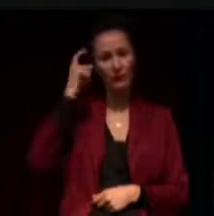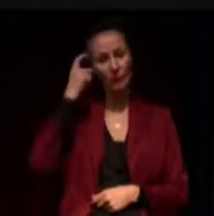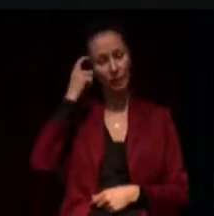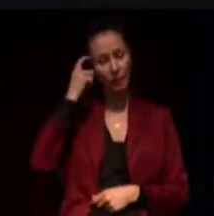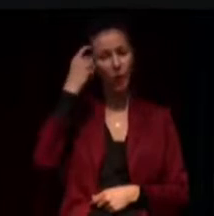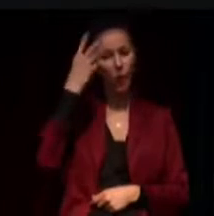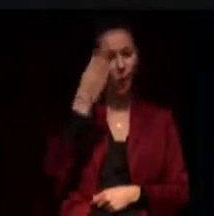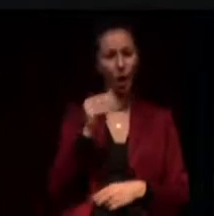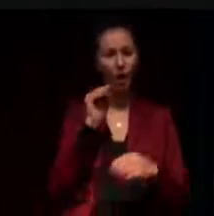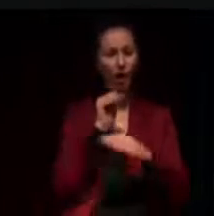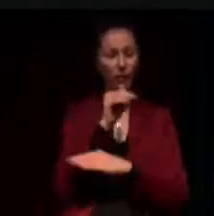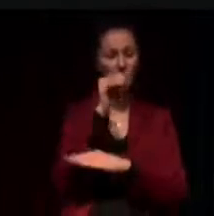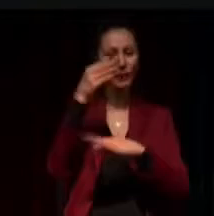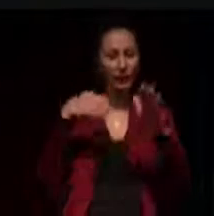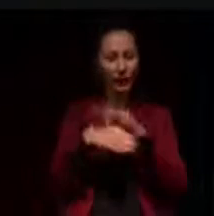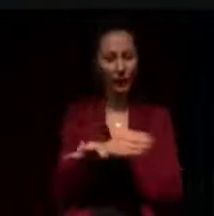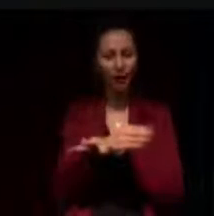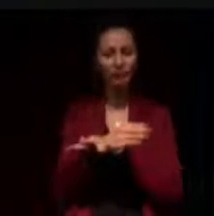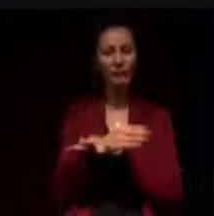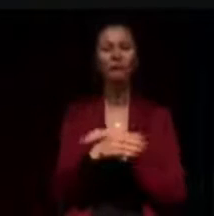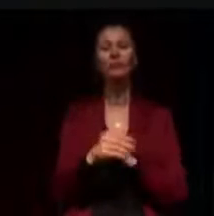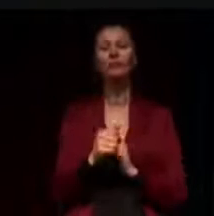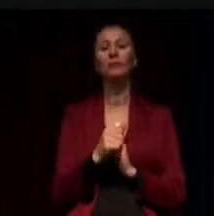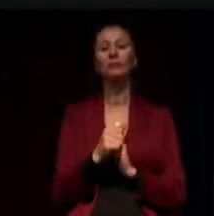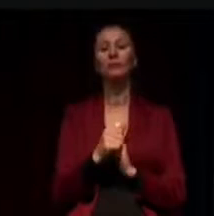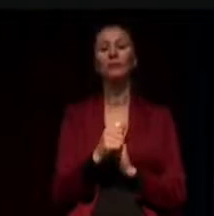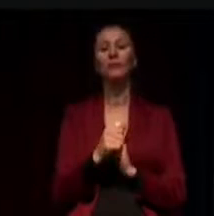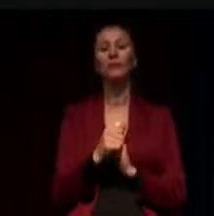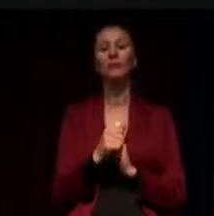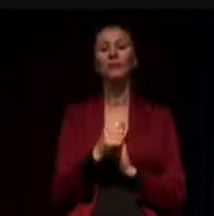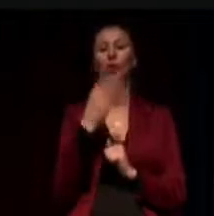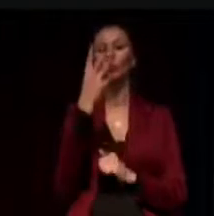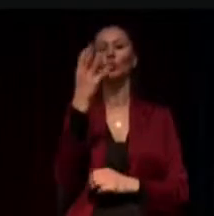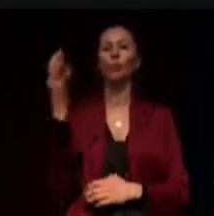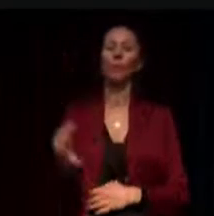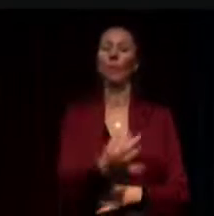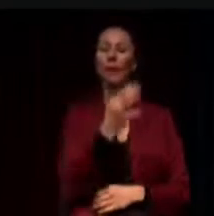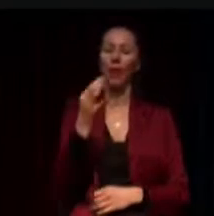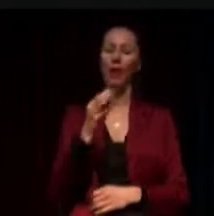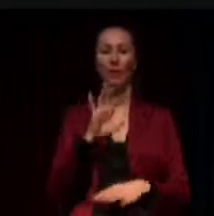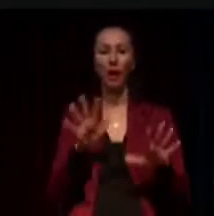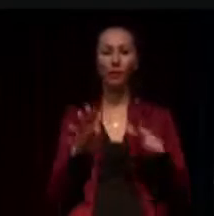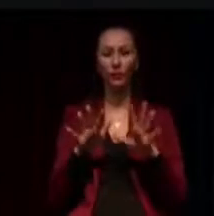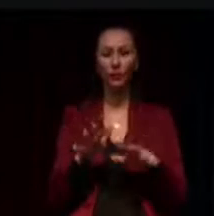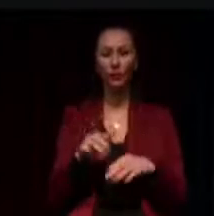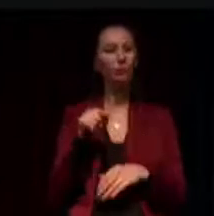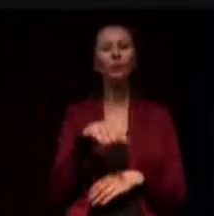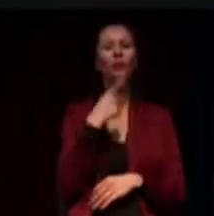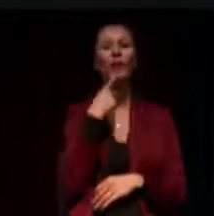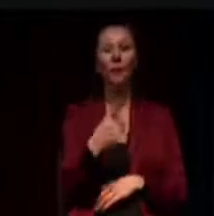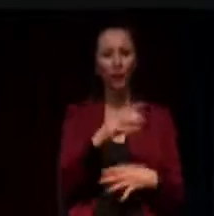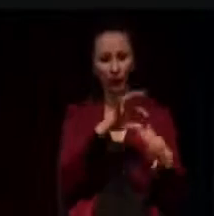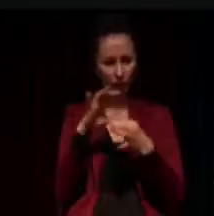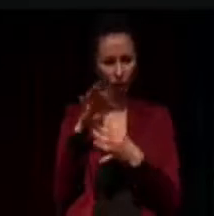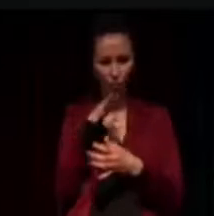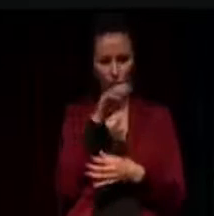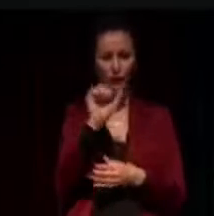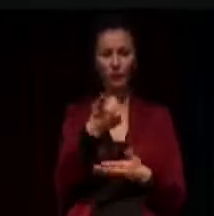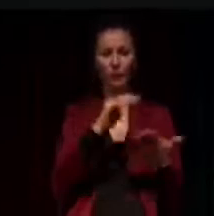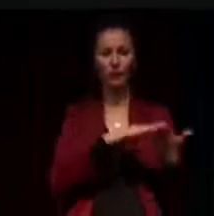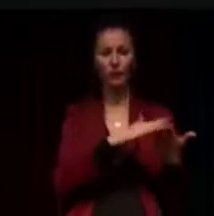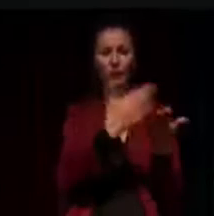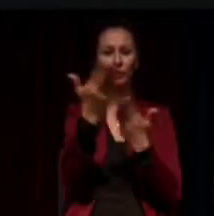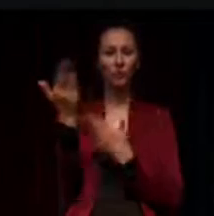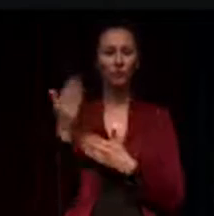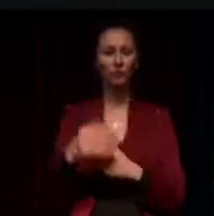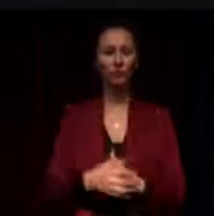ve hayata geçen borçlanması yaklaşık 3 milyar arkadaşlar. Bu ne demek biliyor musunuz kıymetli